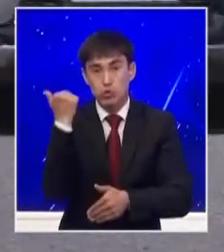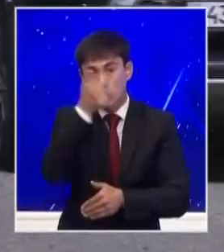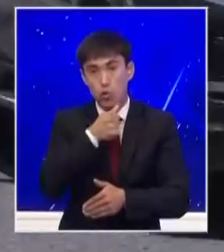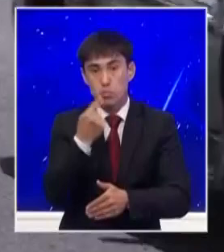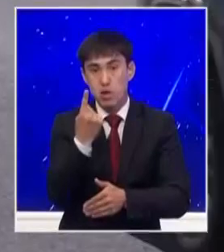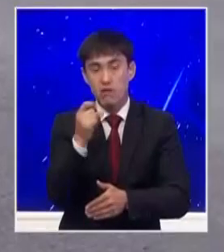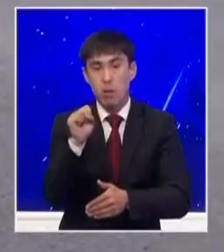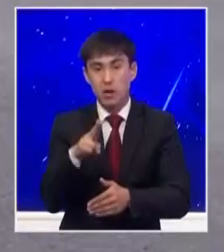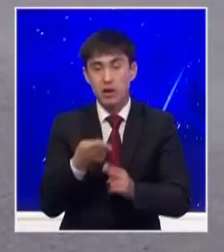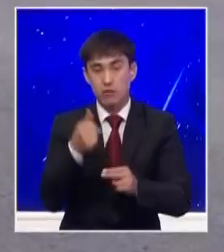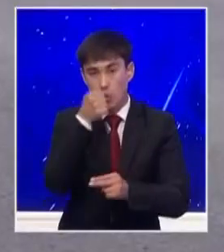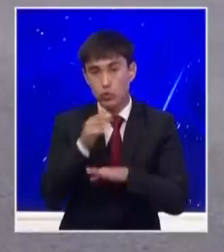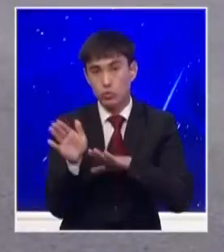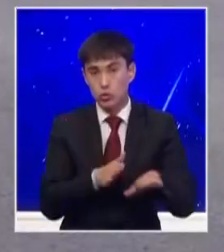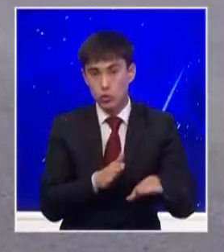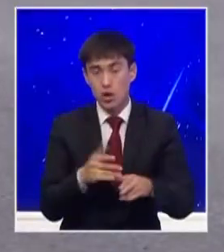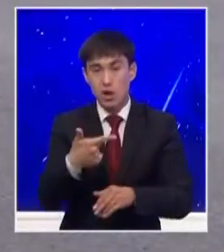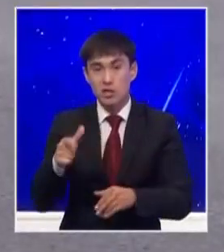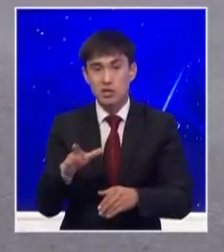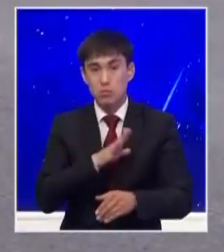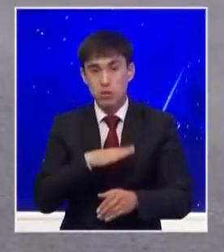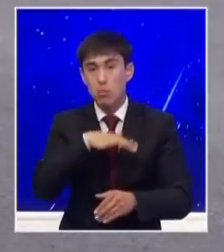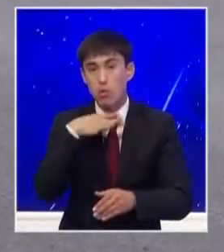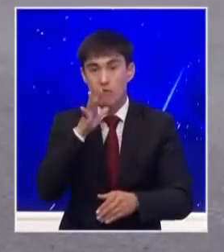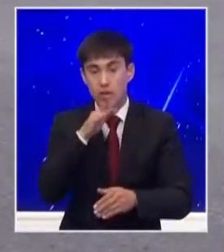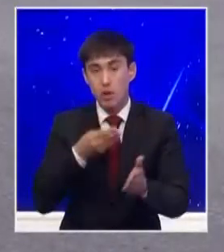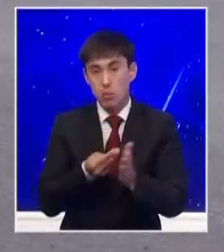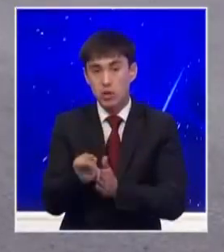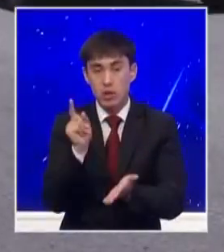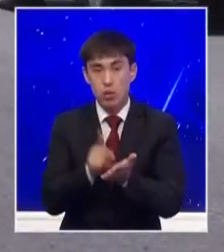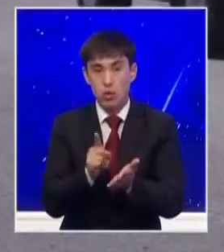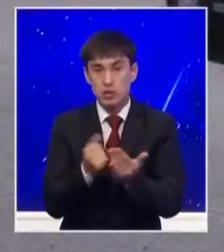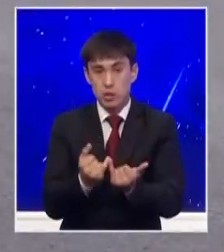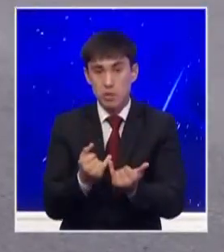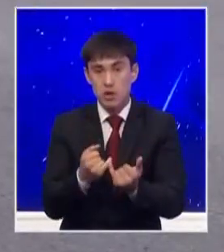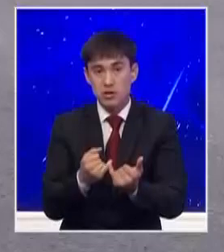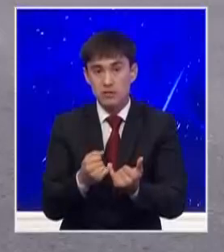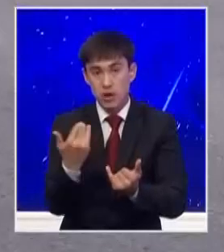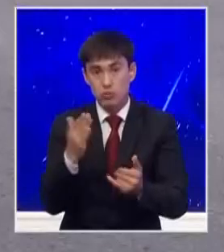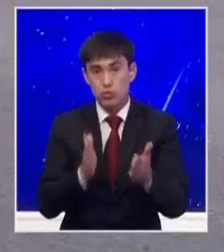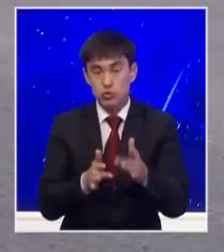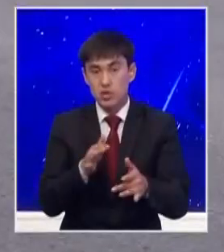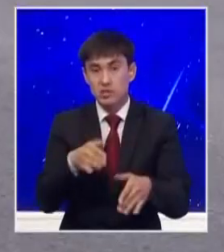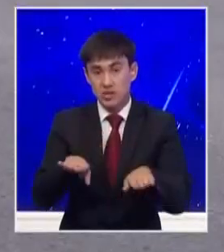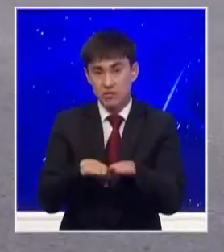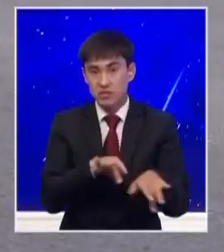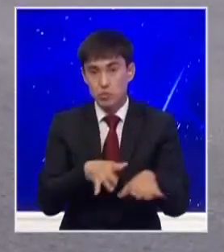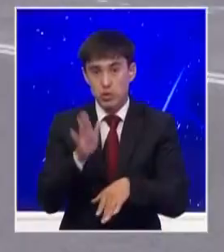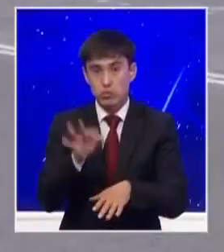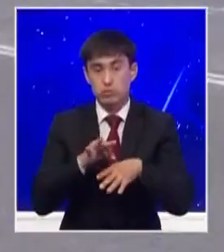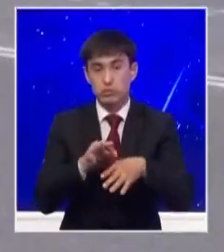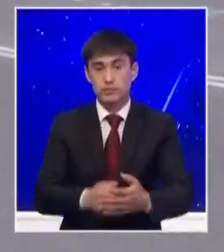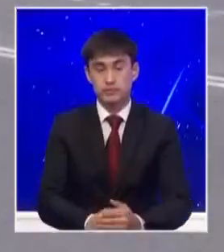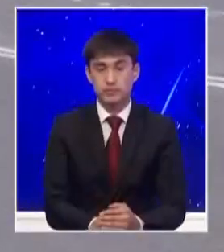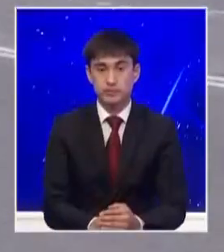истек 1 апреля нынешнего года. Гражданам давалось достаточно время для оплаты налога. Теперь же в их отношении будут приняты соответствующие меры.